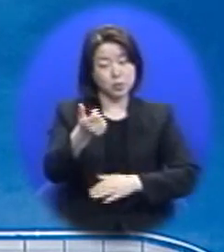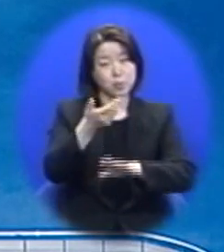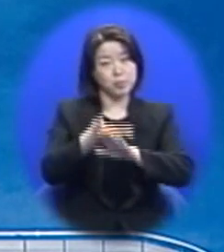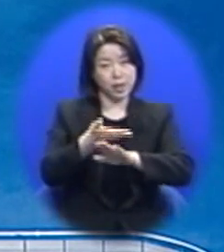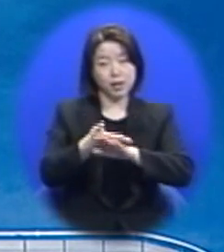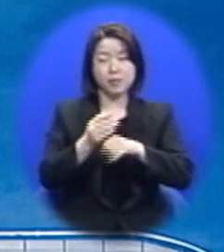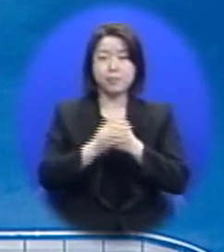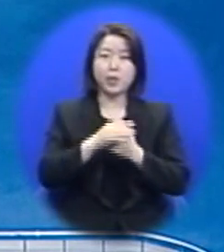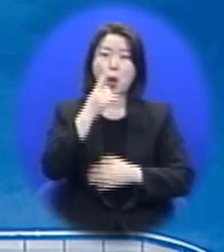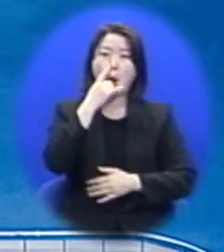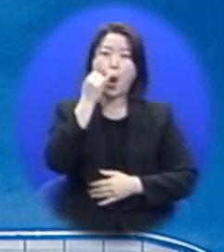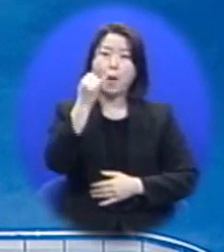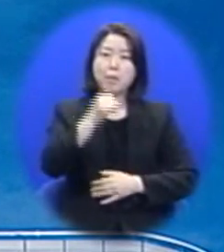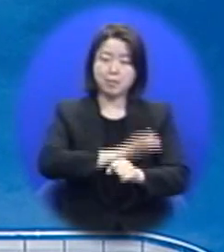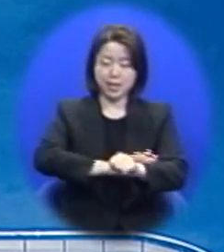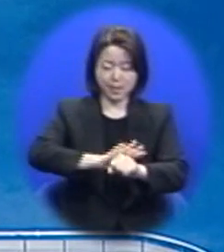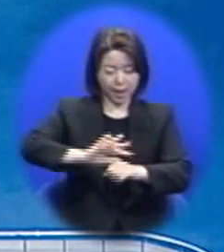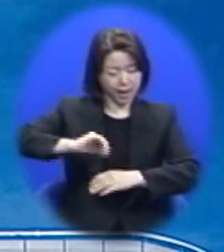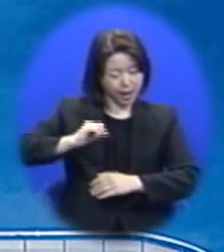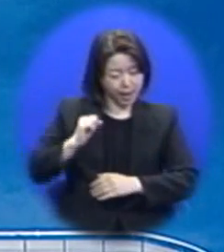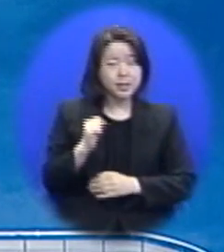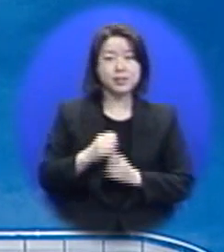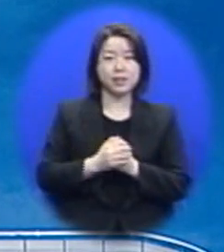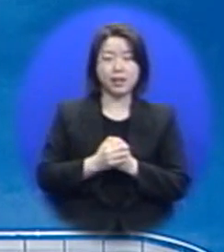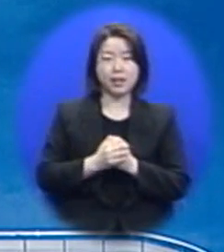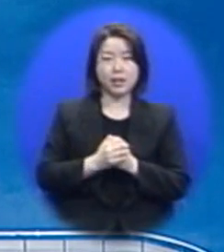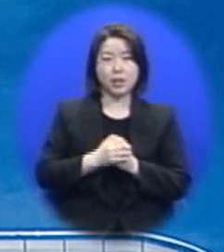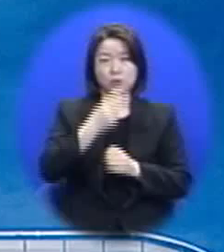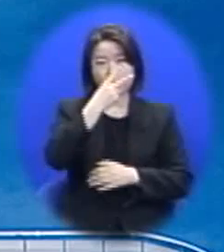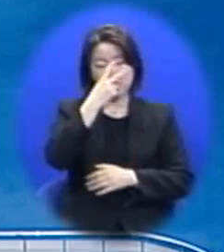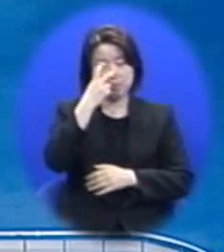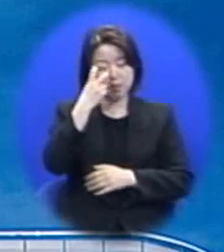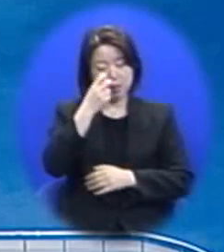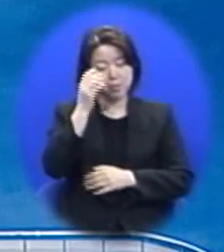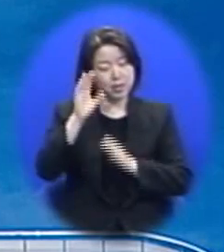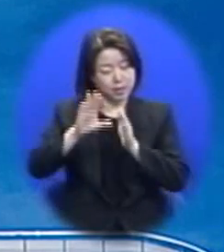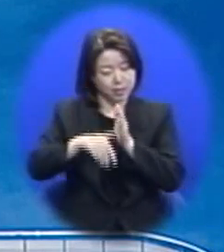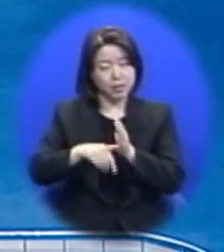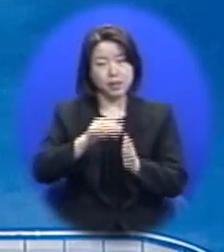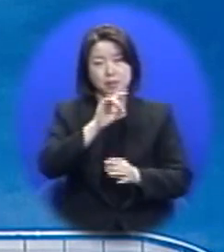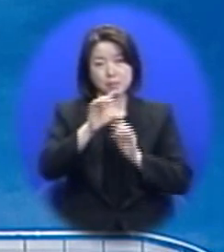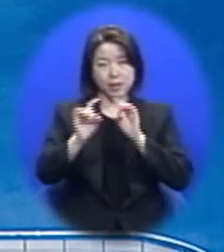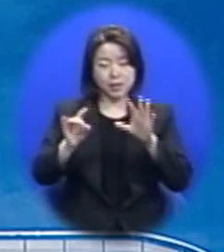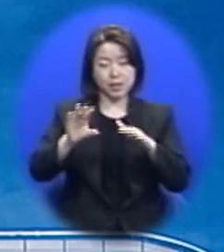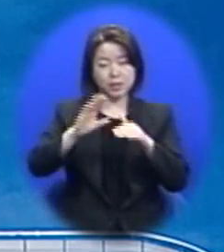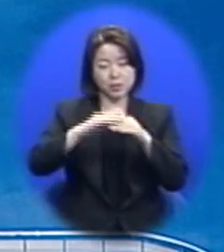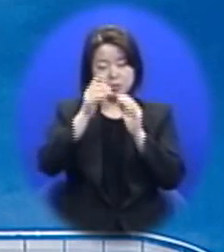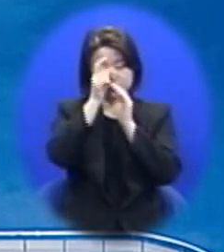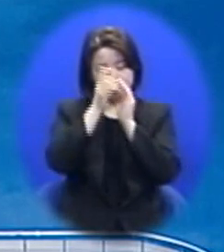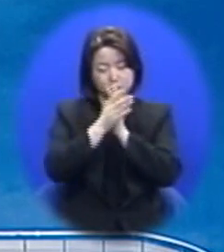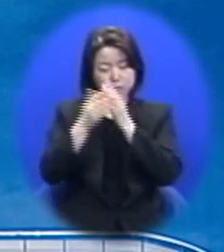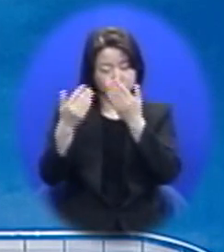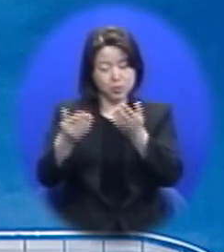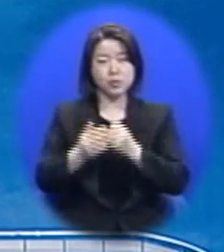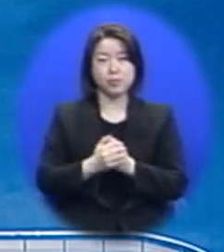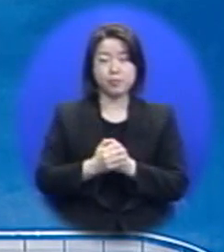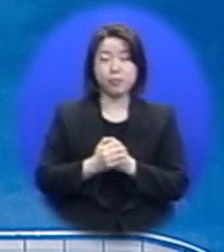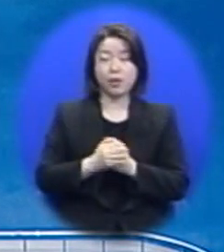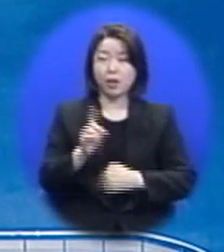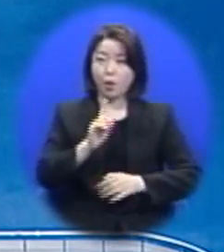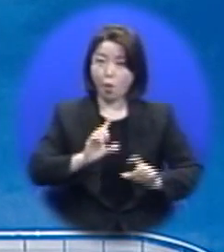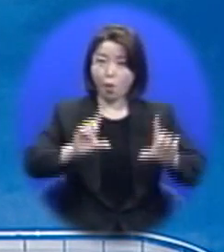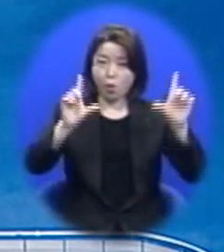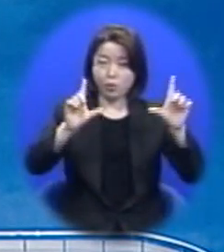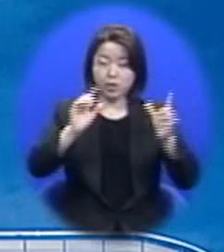달라졌는데 엄마 말잘 듣게 해달라고 밤에 잘 때마다 손잡고 기도를 해주었습니다. 어느 날 유치원 갔다 온